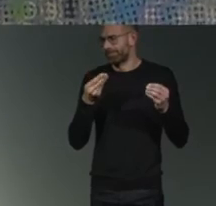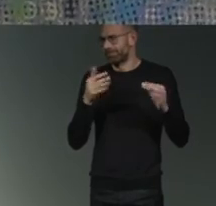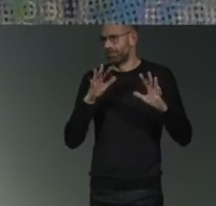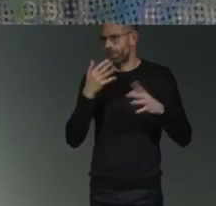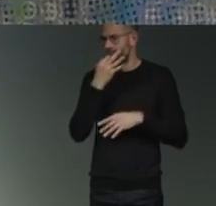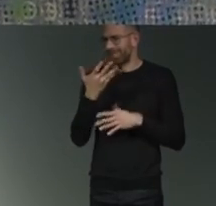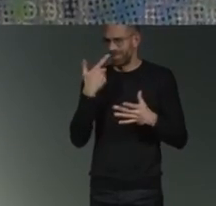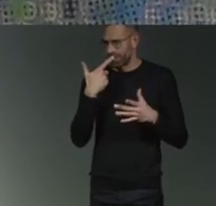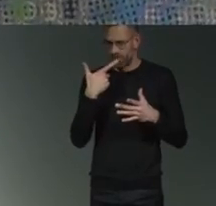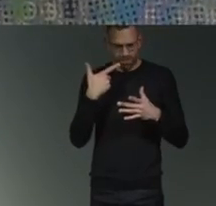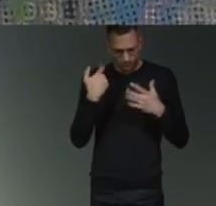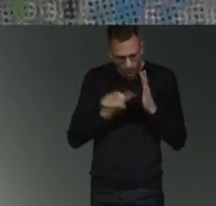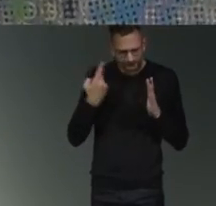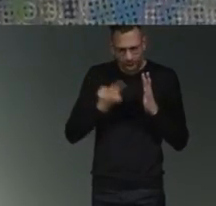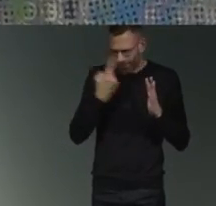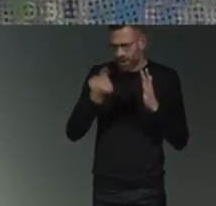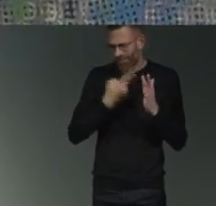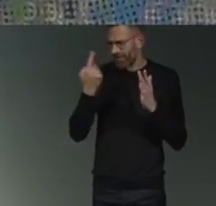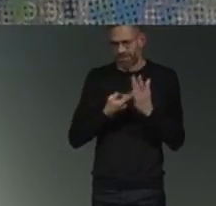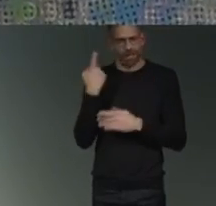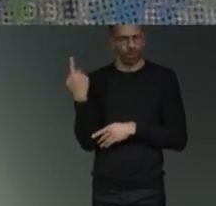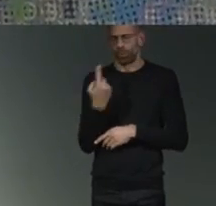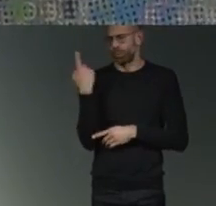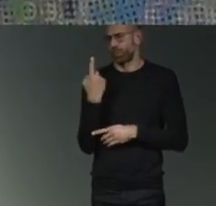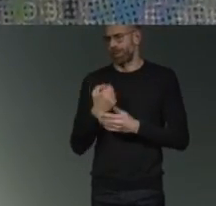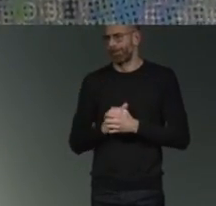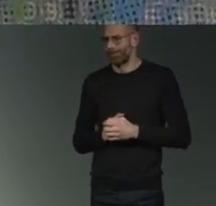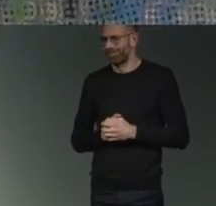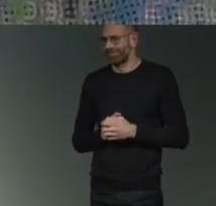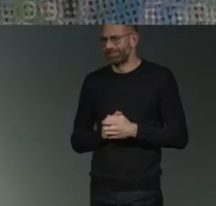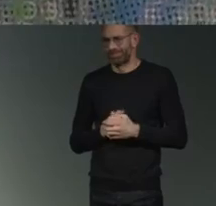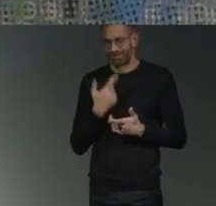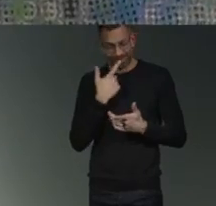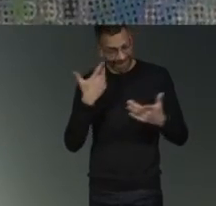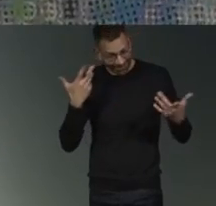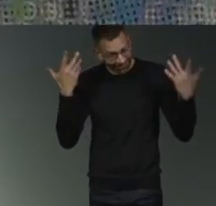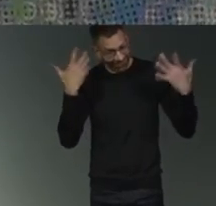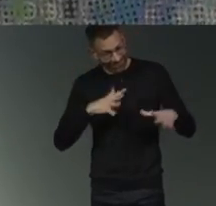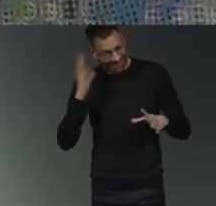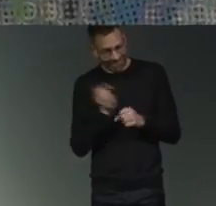à travail perpétuel quoi, et à remise en question permanente. On n'y arrive jamais en réalité.